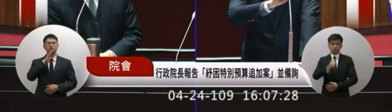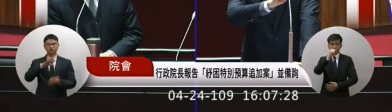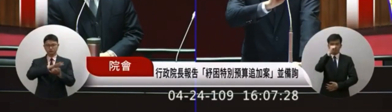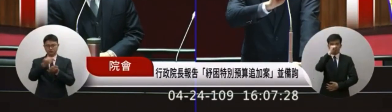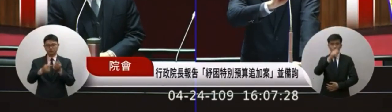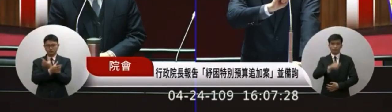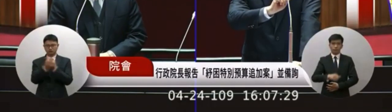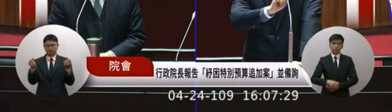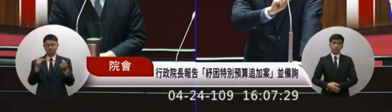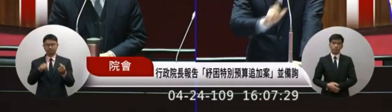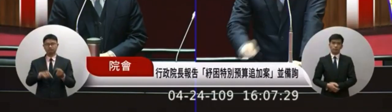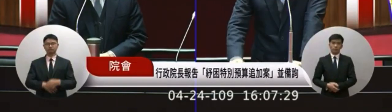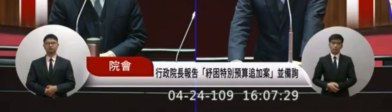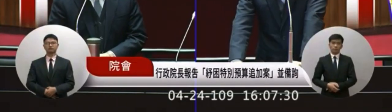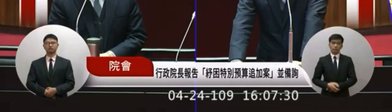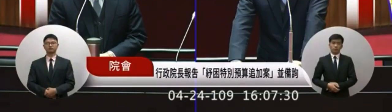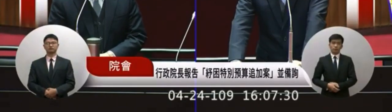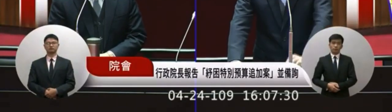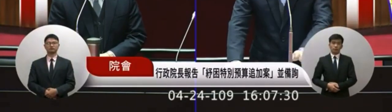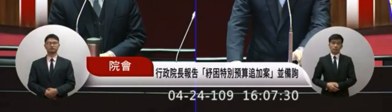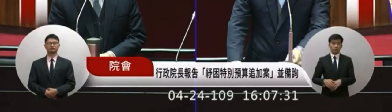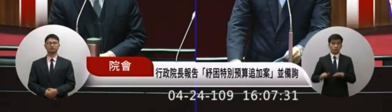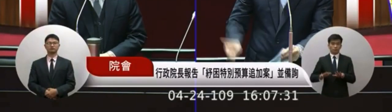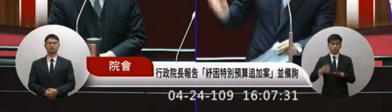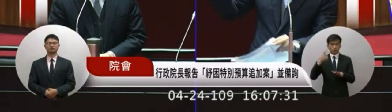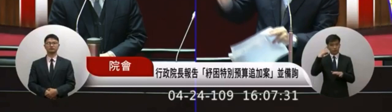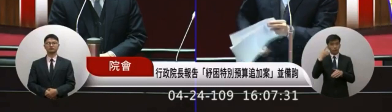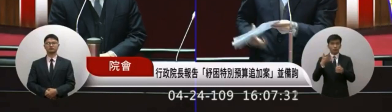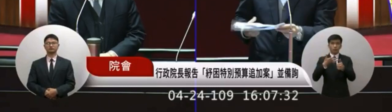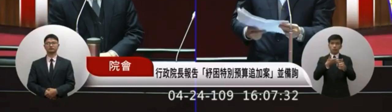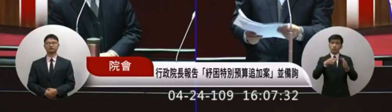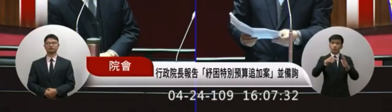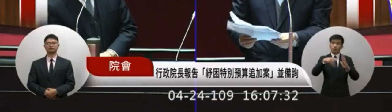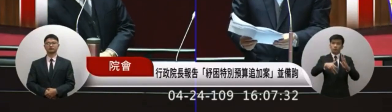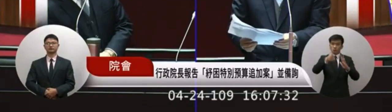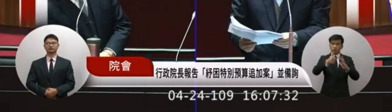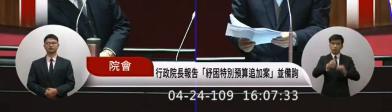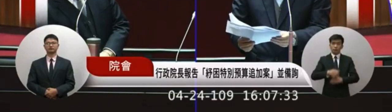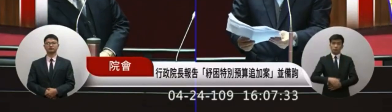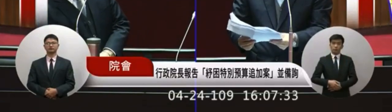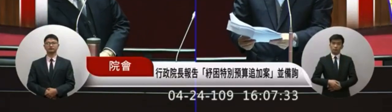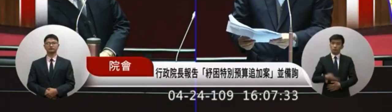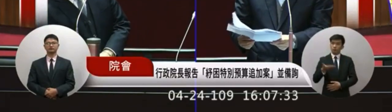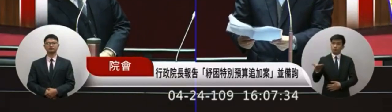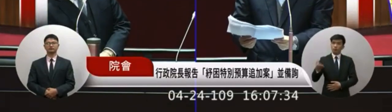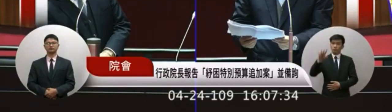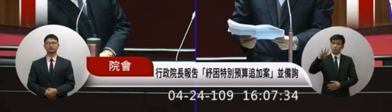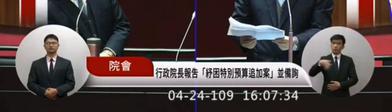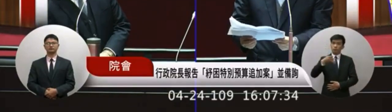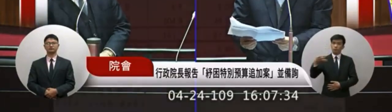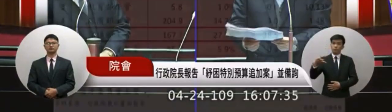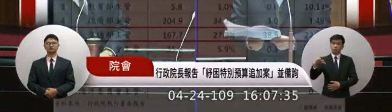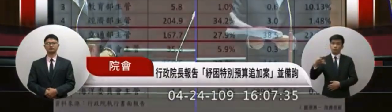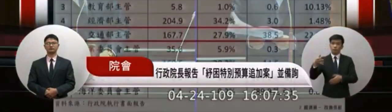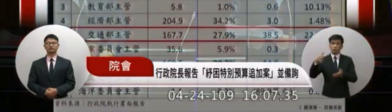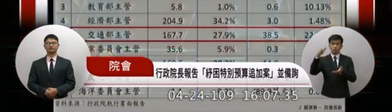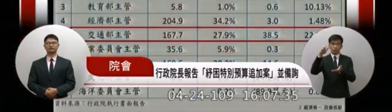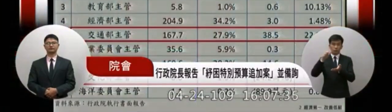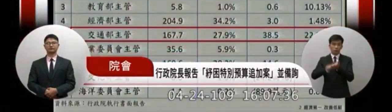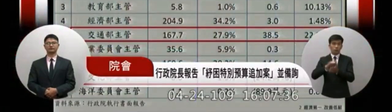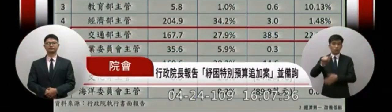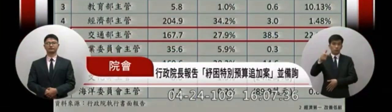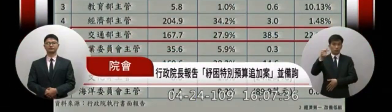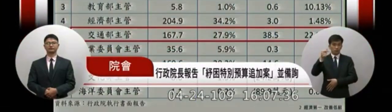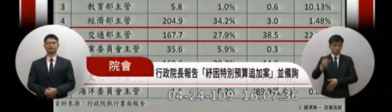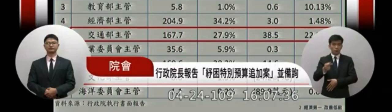好，那接着请教院长，这个表啊是600亿特别预算